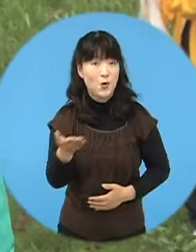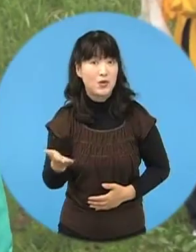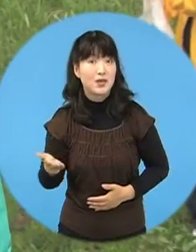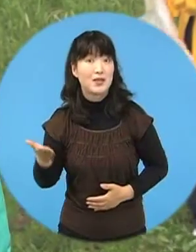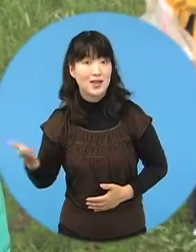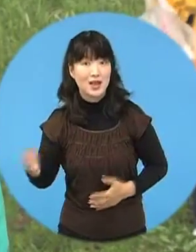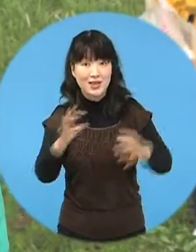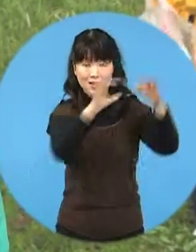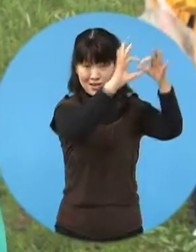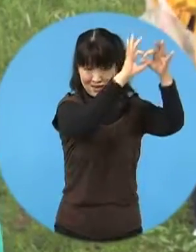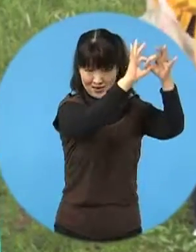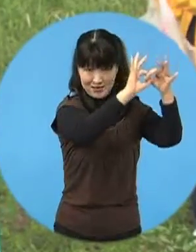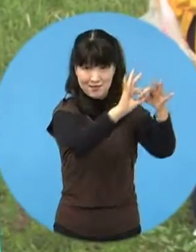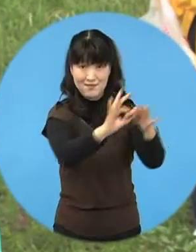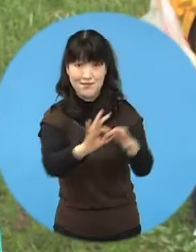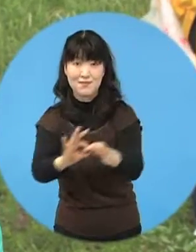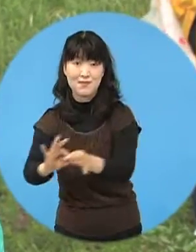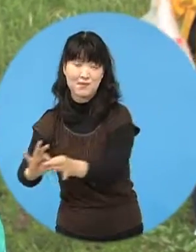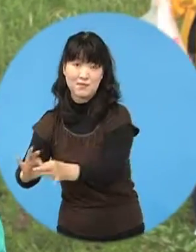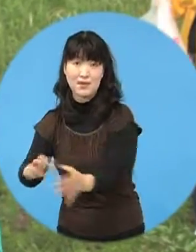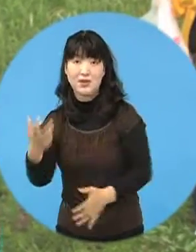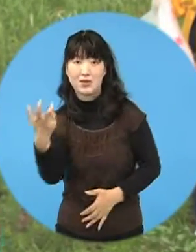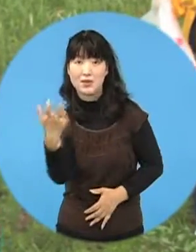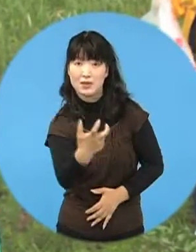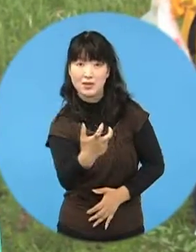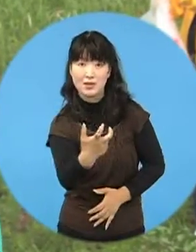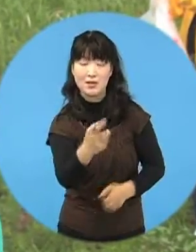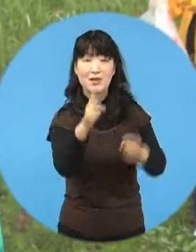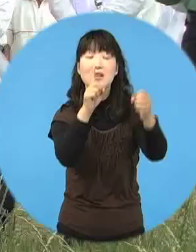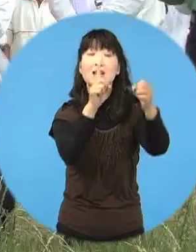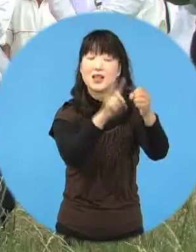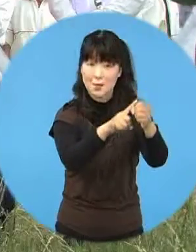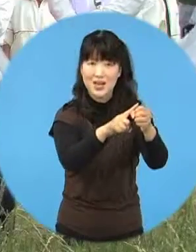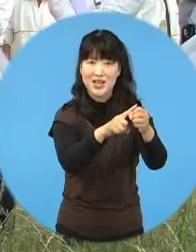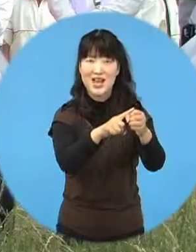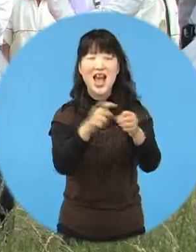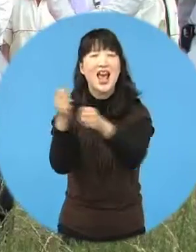代、またその次の世代へとしっかりと渡していくためにも、